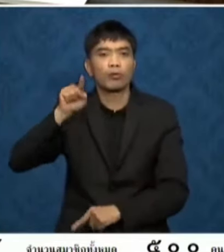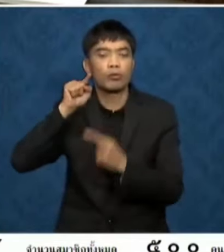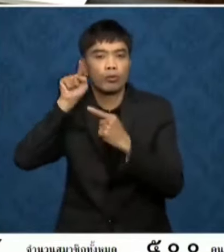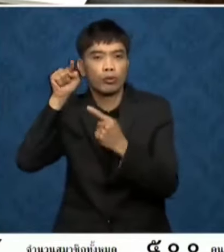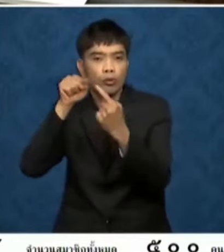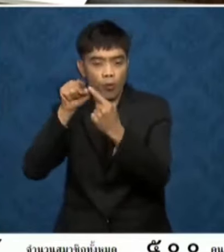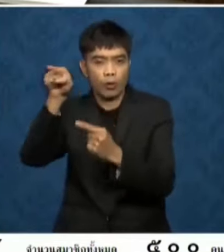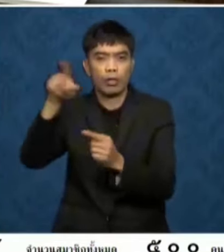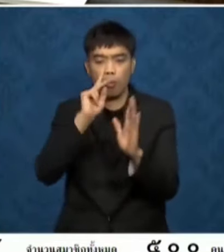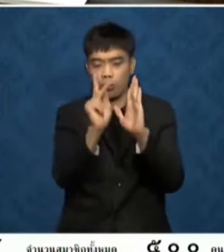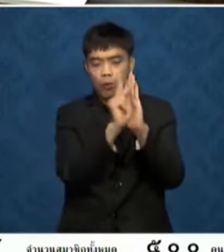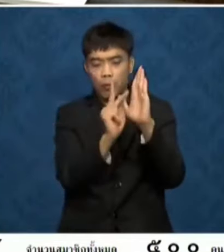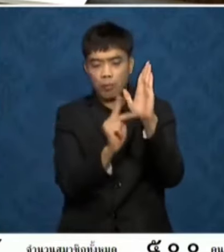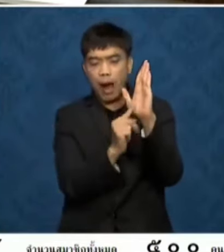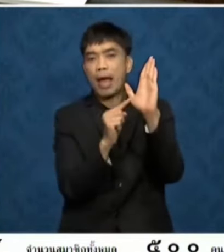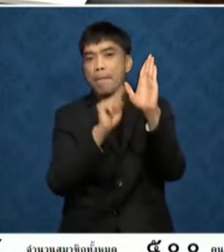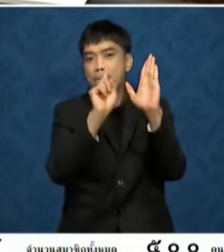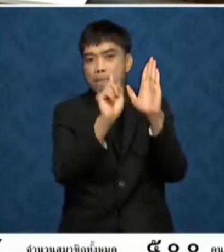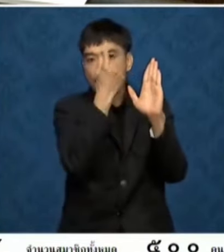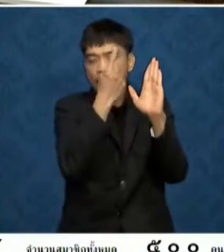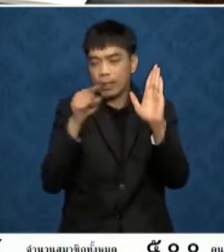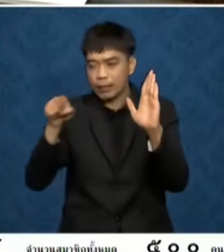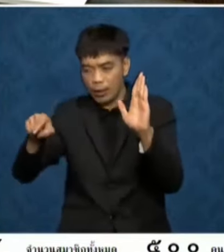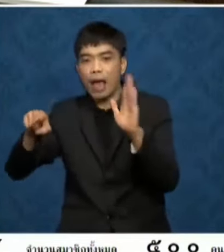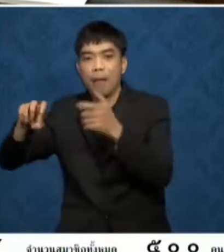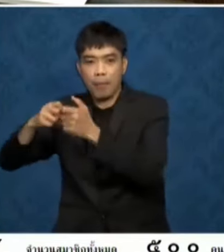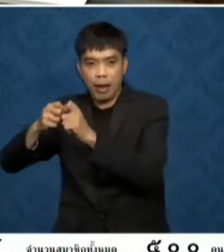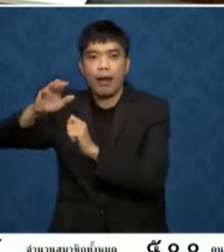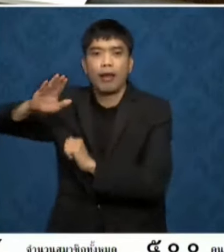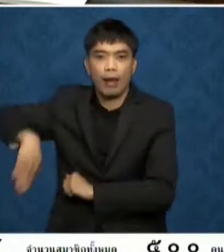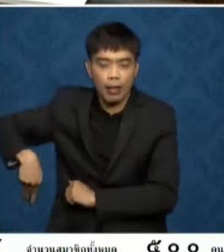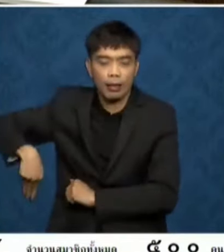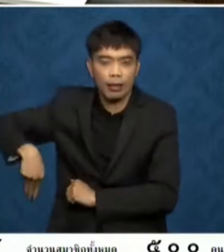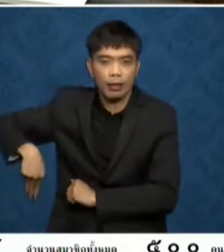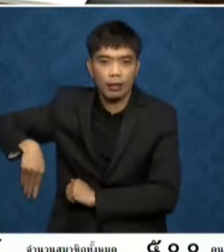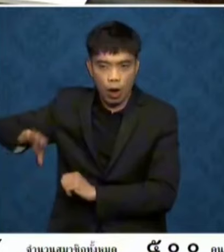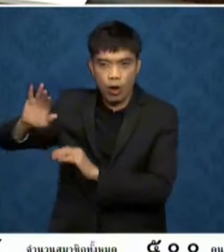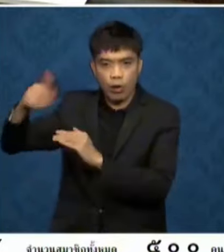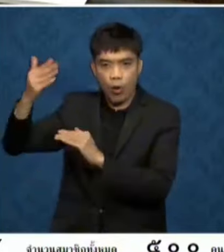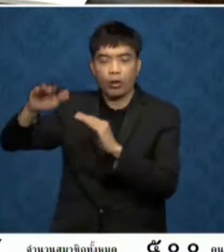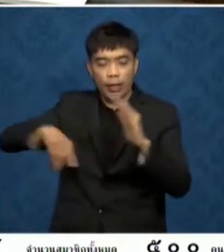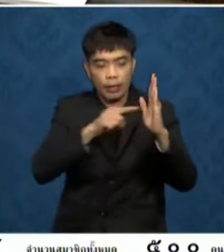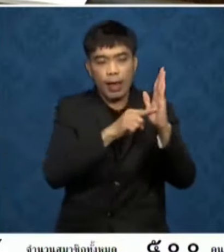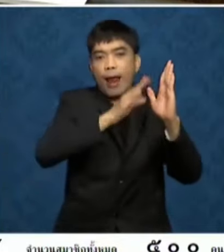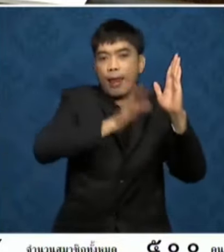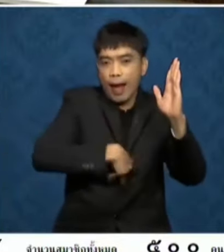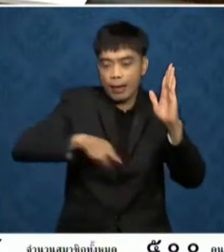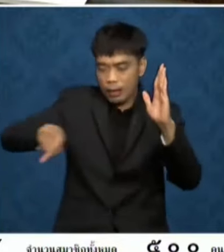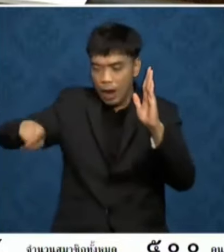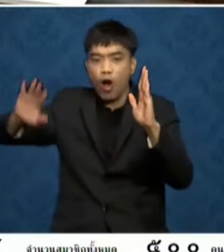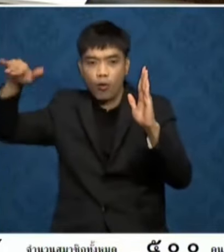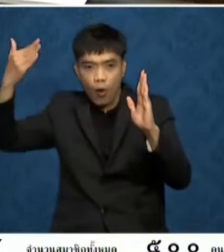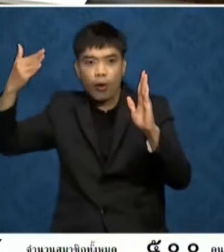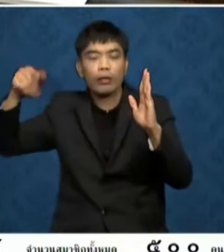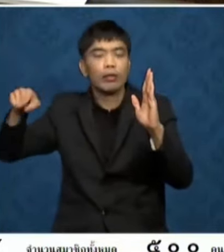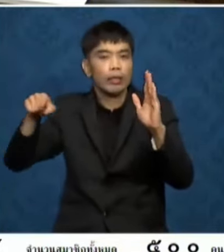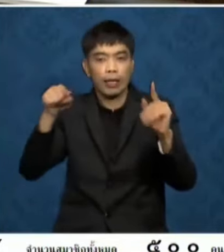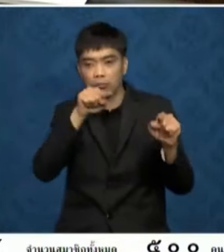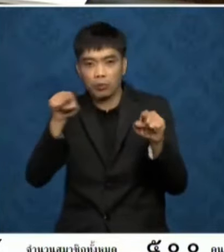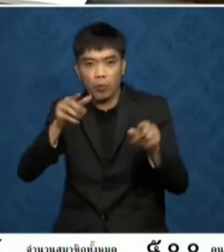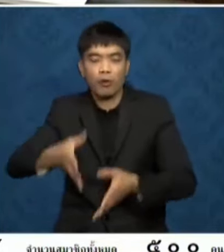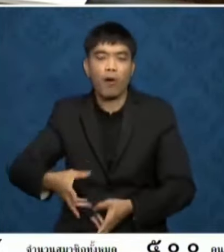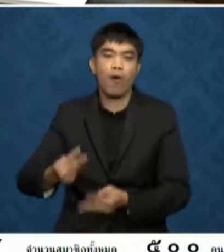ที่ออกมาใหม่เนี่ยเป็นการออกมาภายหลังแล้วจะมีผลบังคับใช้ย้อนหลังกลับไปได้หรือไม่แล้วเรื่องนี้ก็ต้องถ